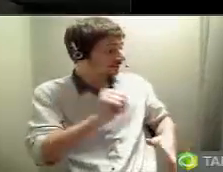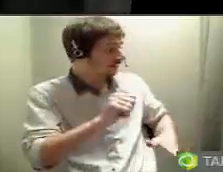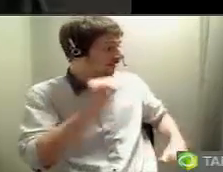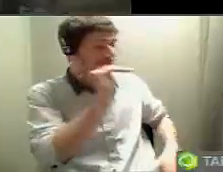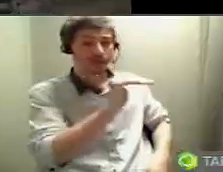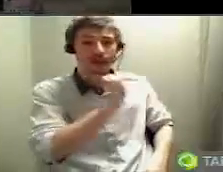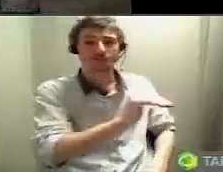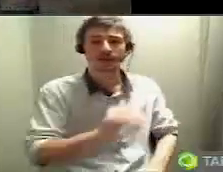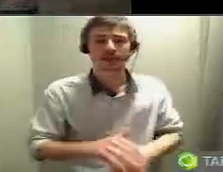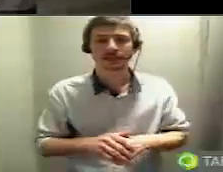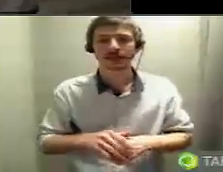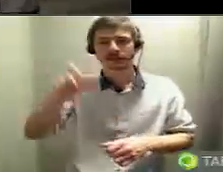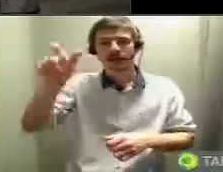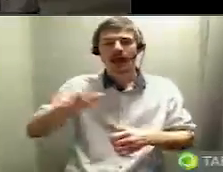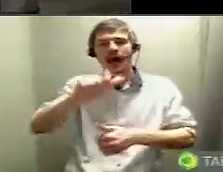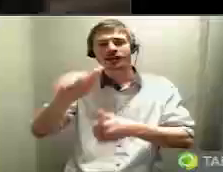Bouakaz, adjoint au maire de Paris,